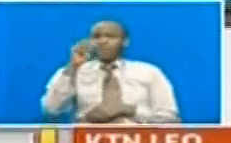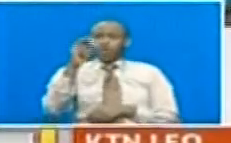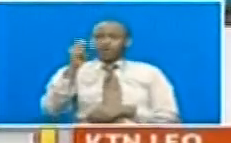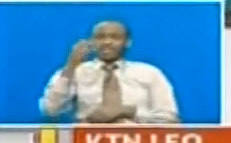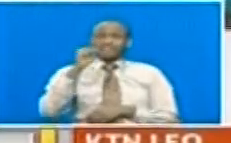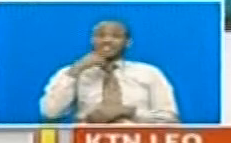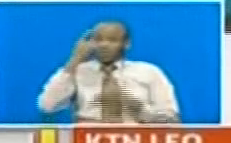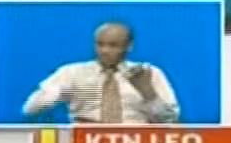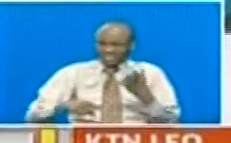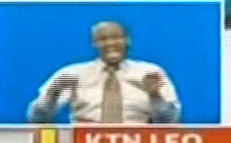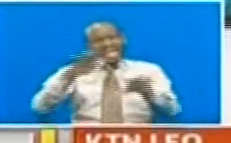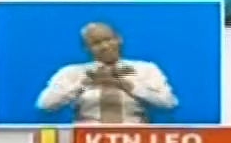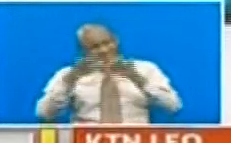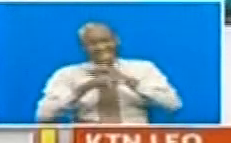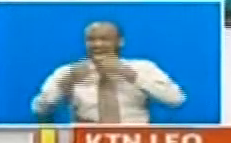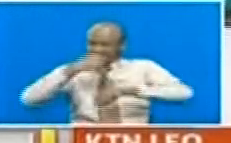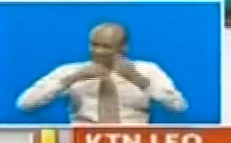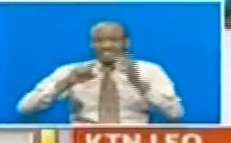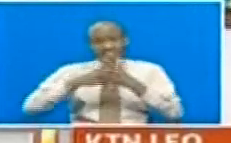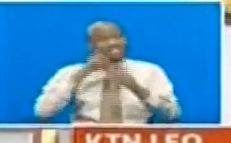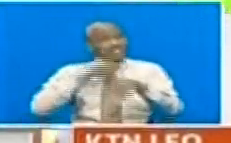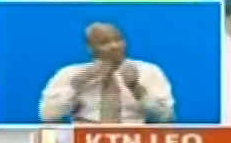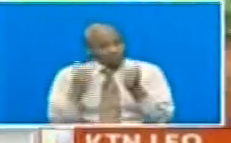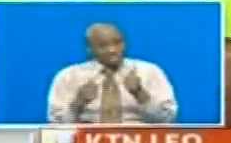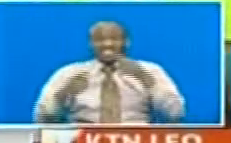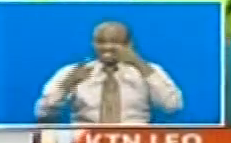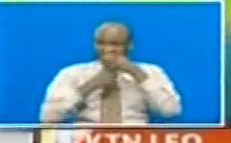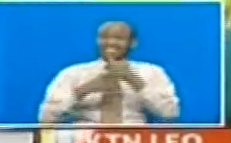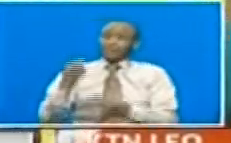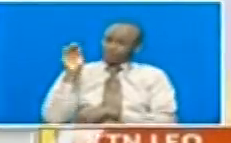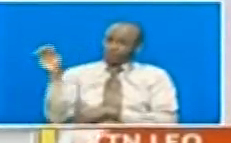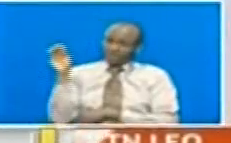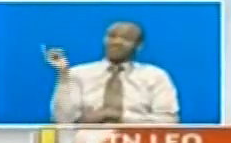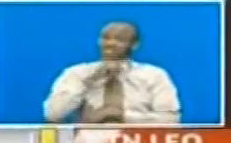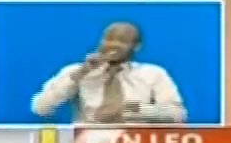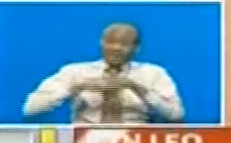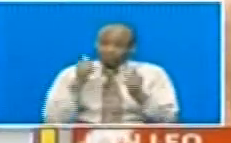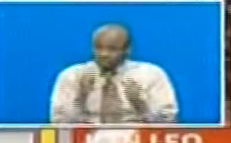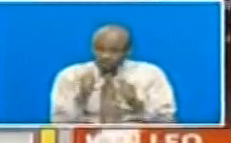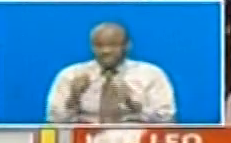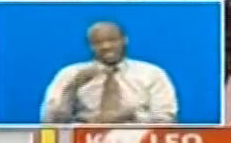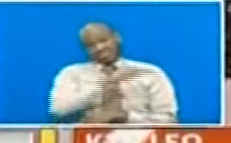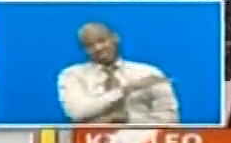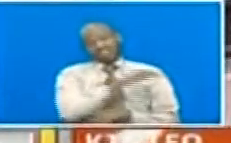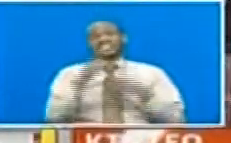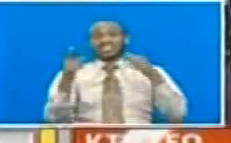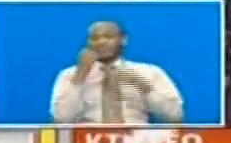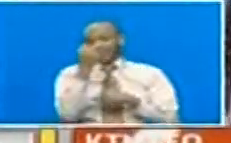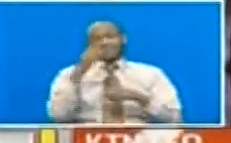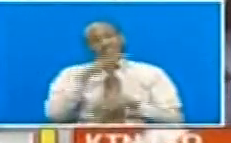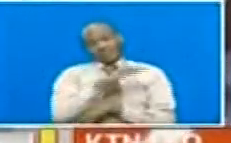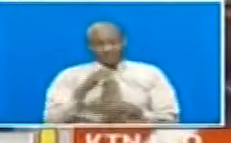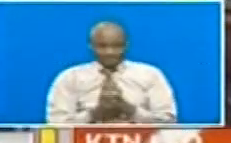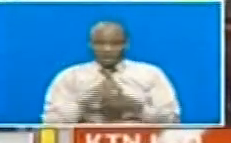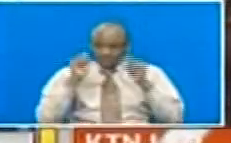kusema kuwa shughuli nzima itaanza mida ya asubuhi saa 12 asubuhi na kuweza kumalizika mida ya jioni saa 11 jioni, ambapo